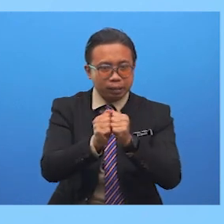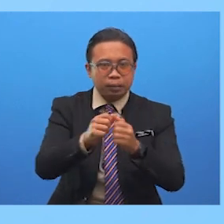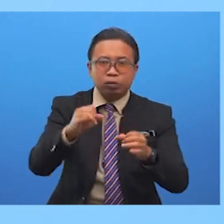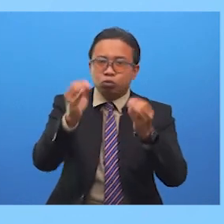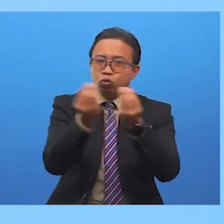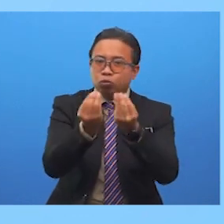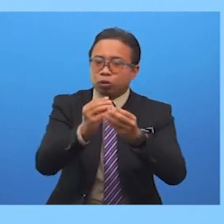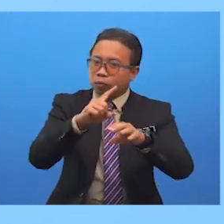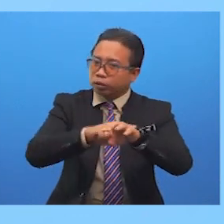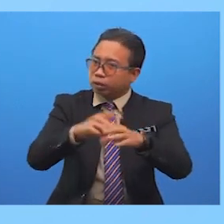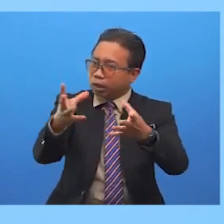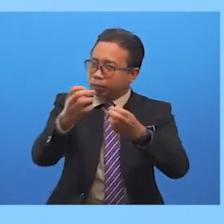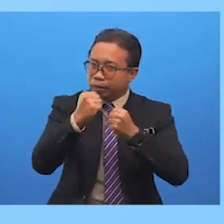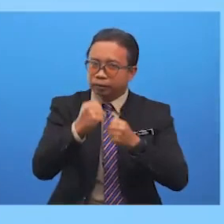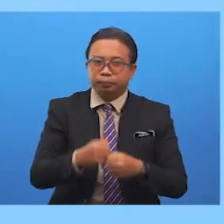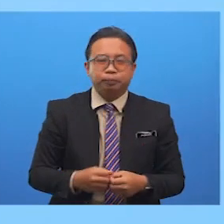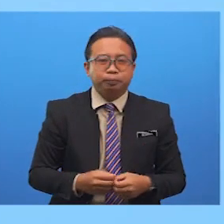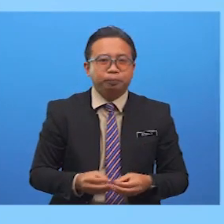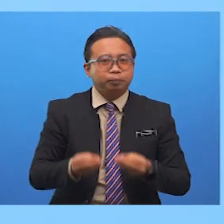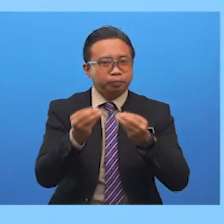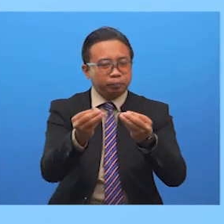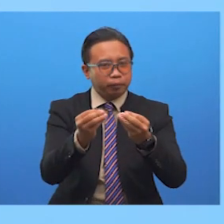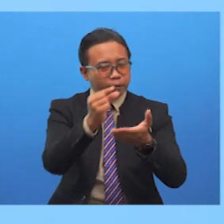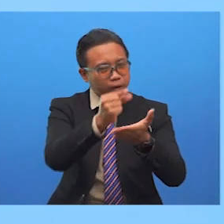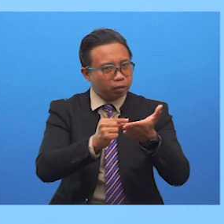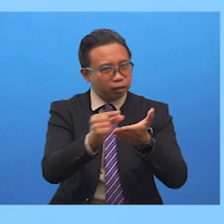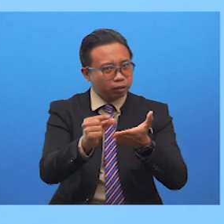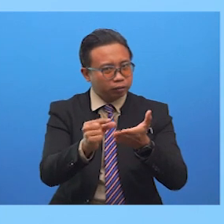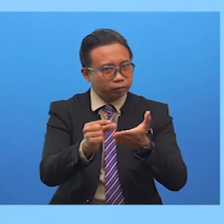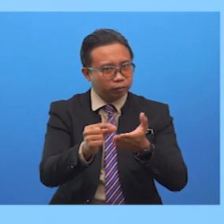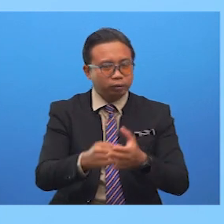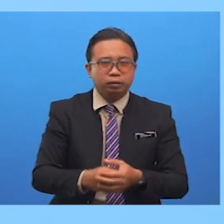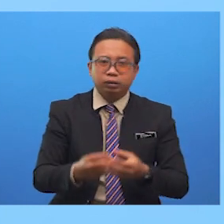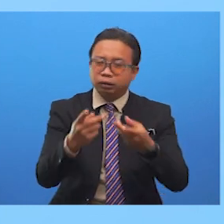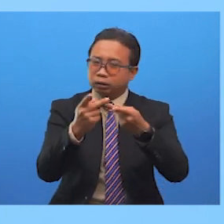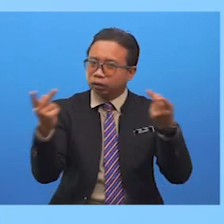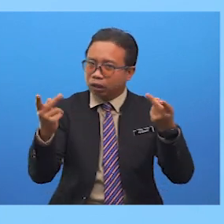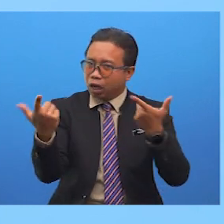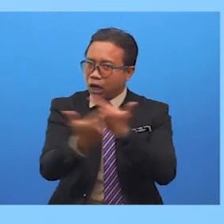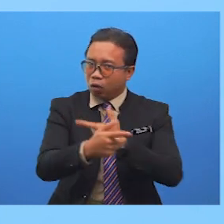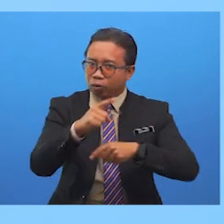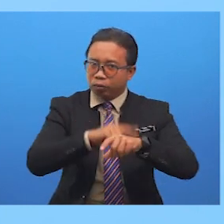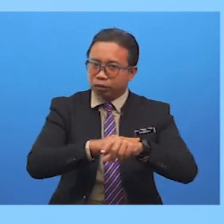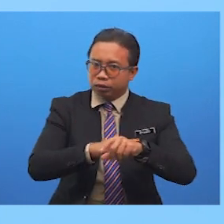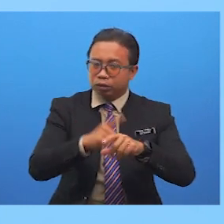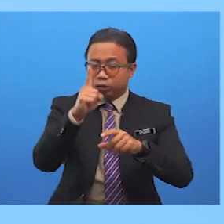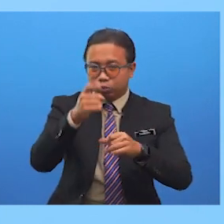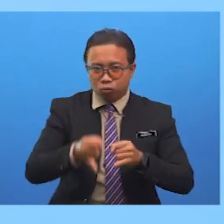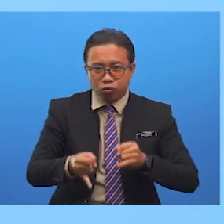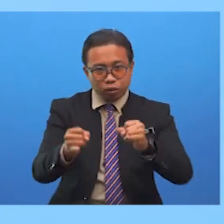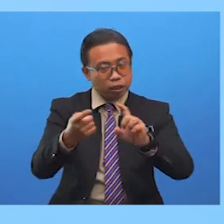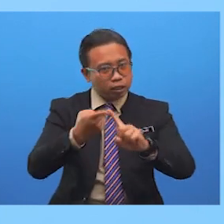diambil paparan menunjukkan grafik jarak melawan masa bagi perjalanan sebuah kereta